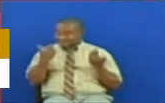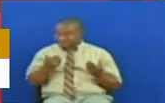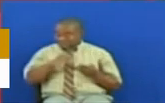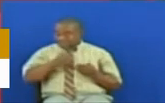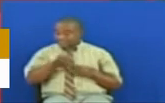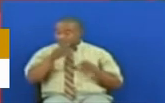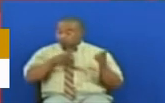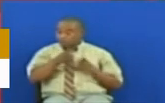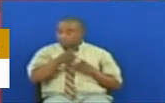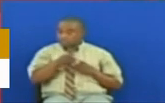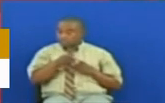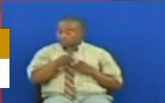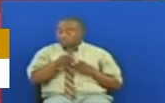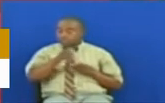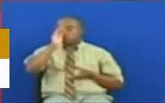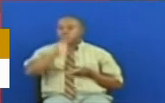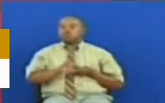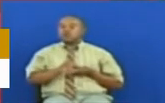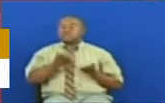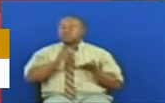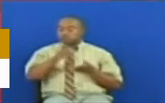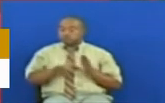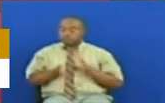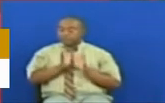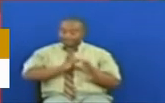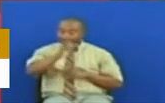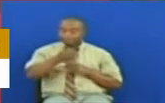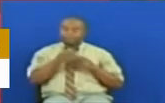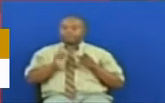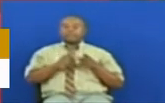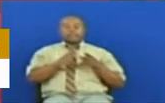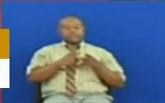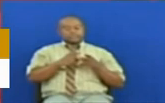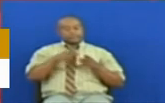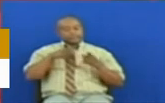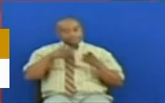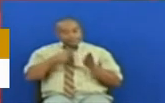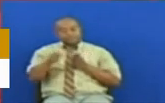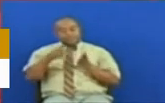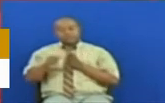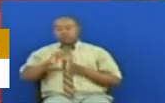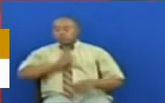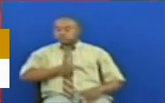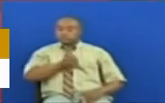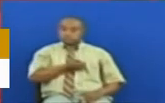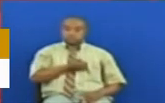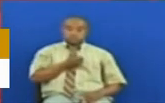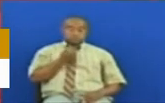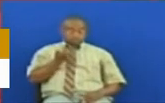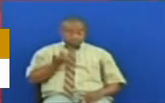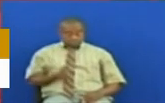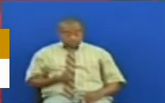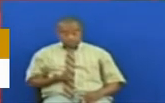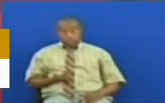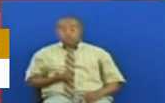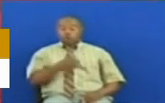hali inaanza kurudi taratibu. Niseme wazi, sheria na wizara iweke mkakati sasa ya